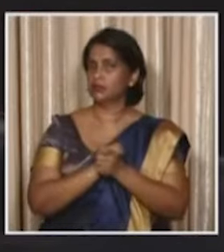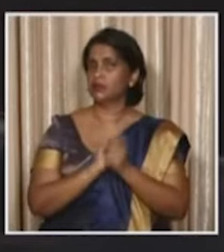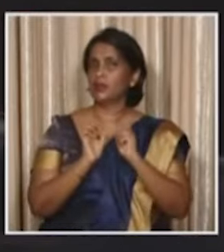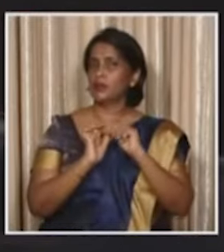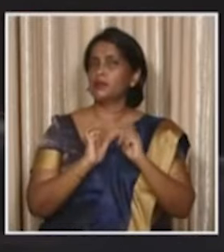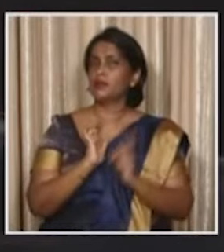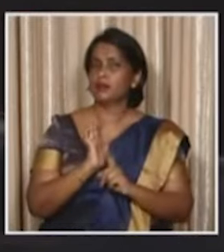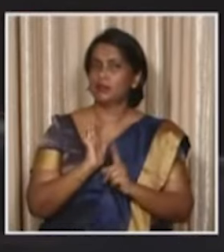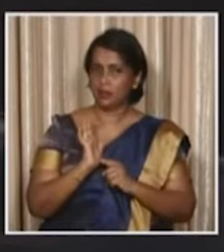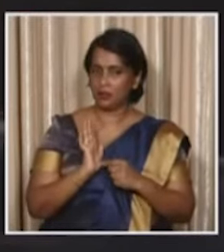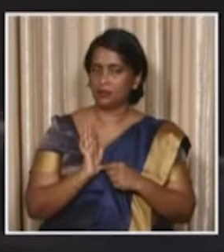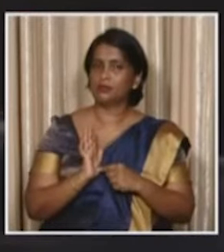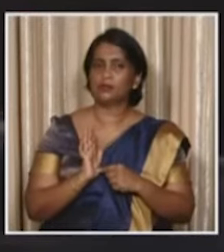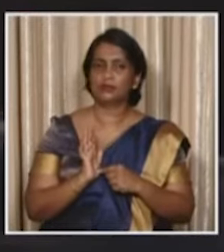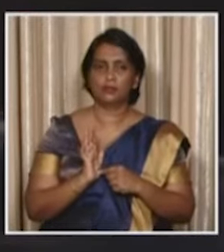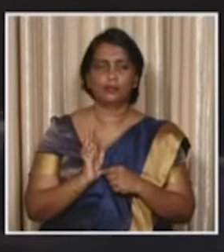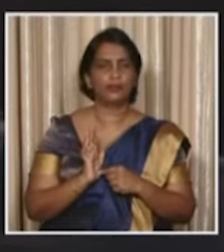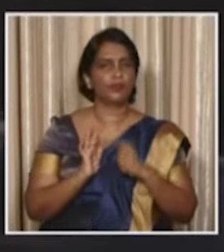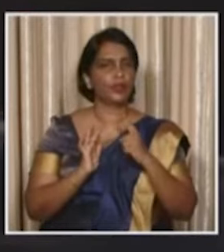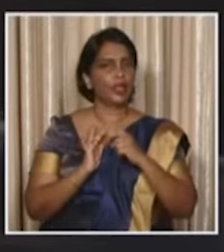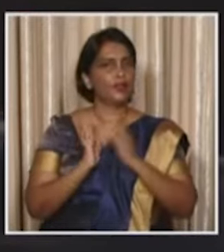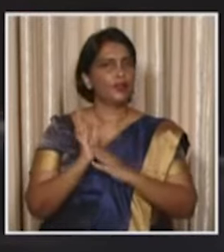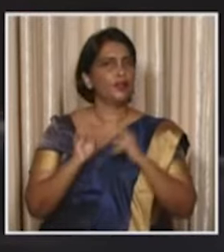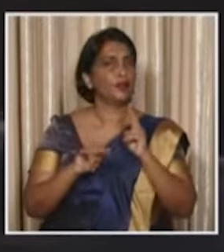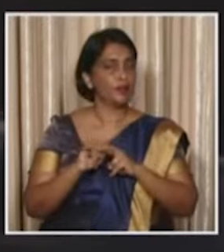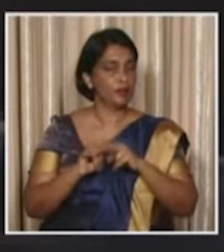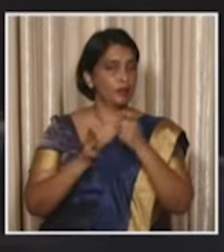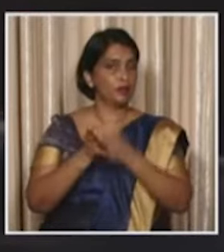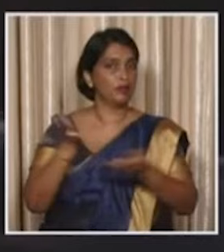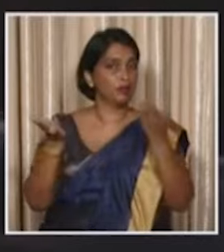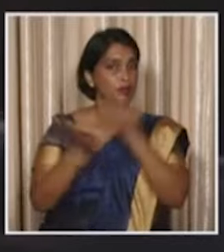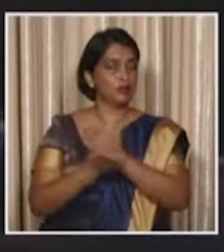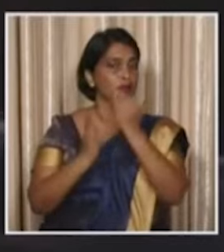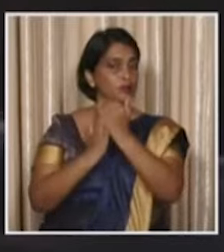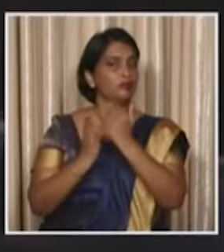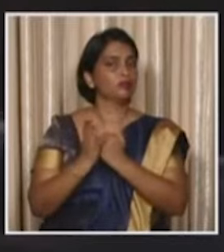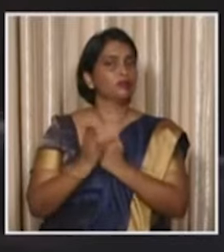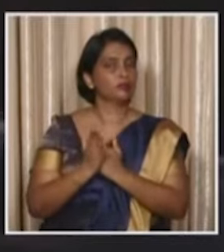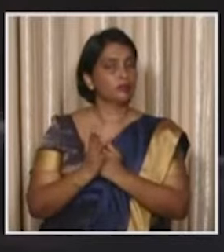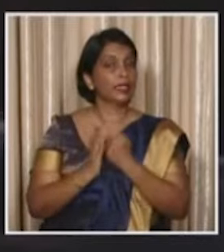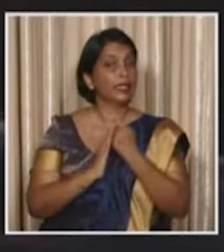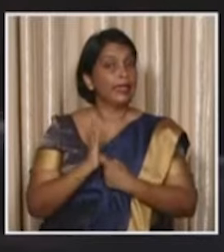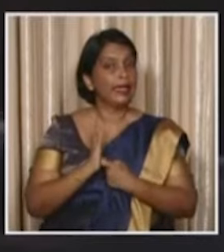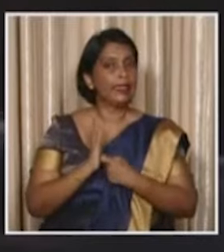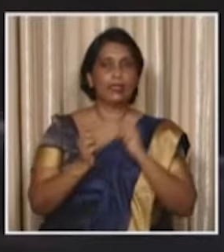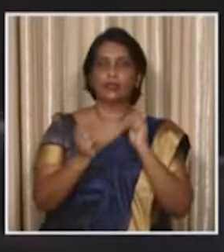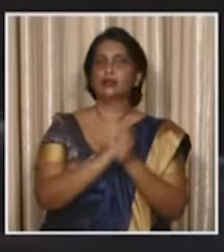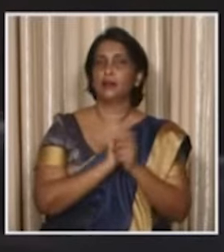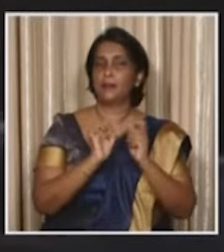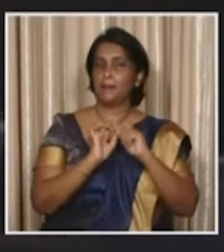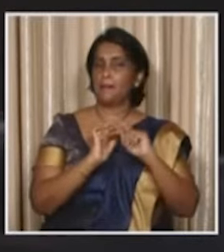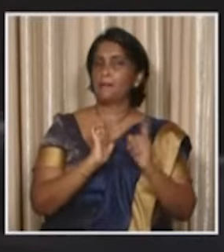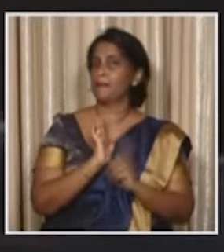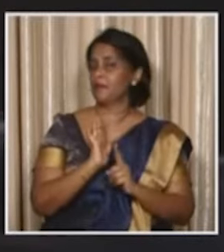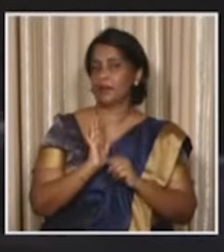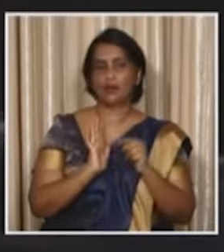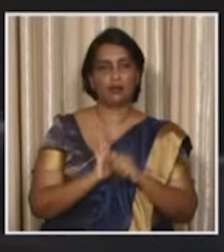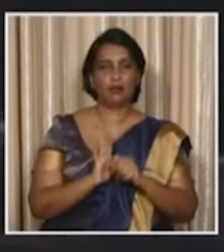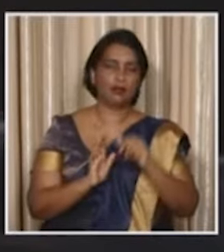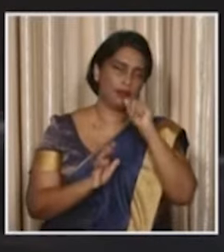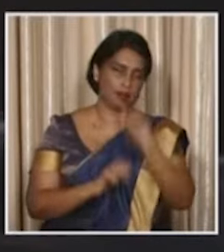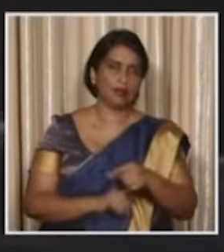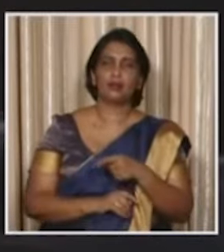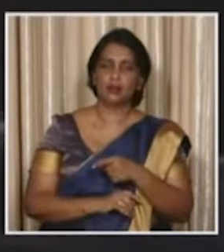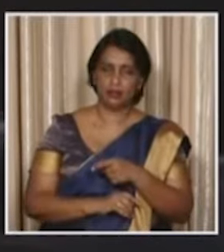පනත ජාත්‍යන්ත්‍ර මූල්‍ය අරමුදලේ ගිවිසුමේ තියෙන කොන්දේසි නීතියක් බවට පත් කරන පනතක්. ඒක හංගන්න දෙයක්